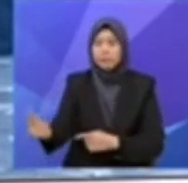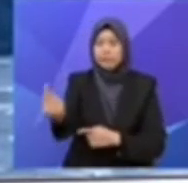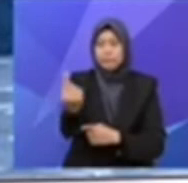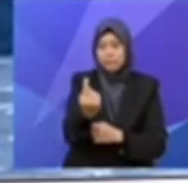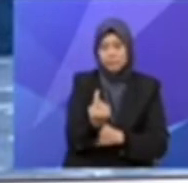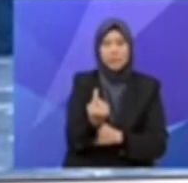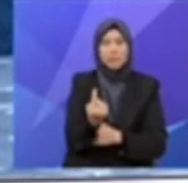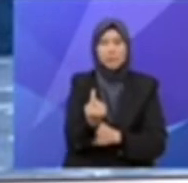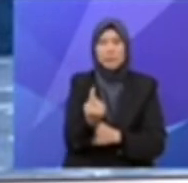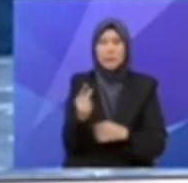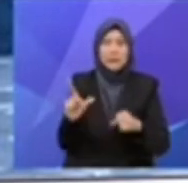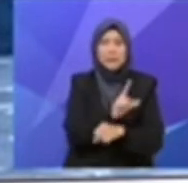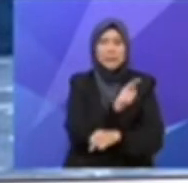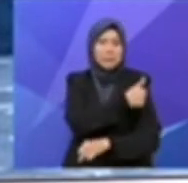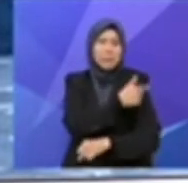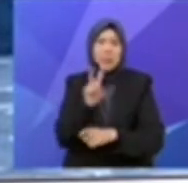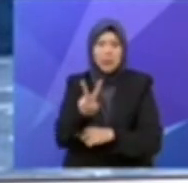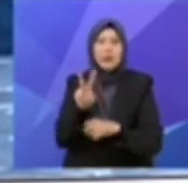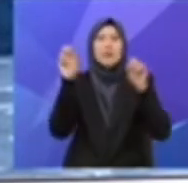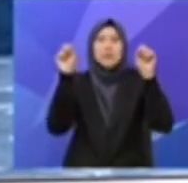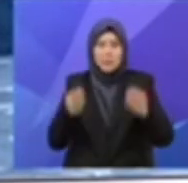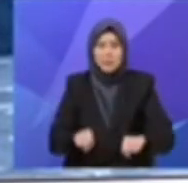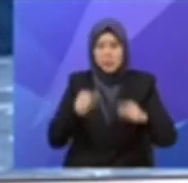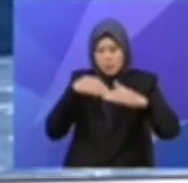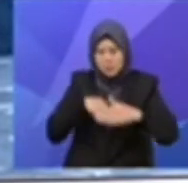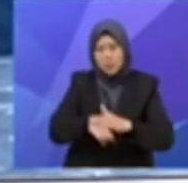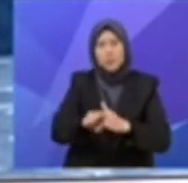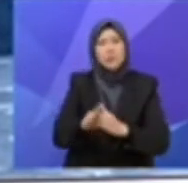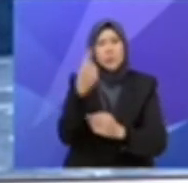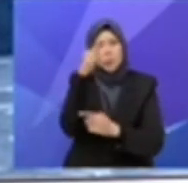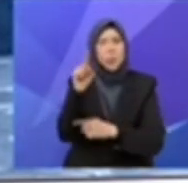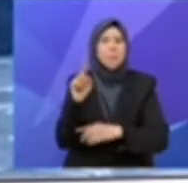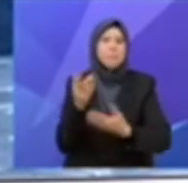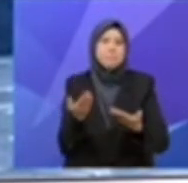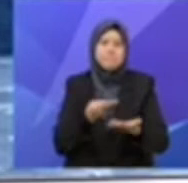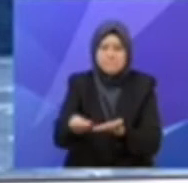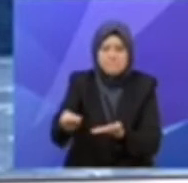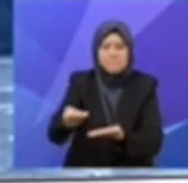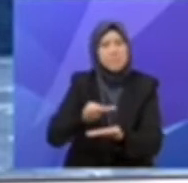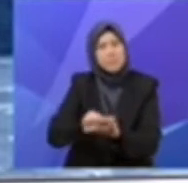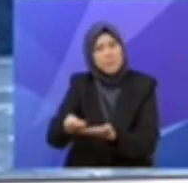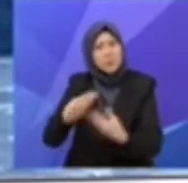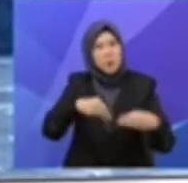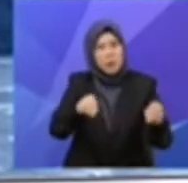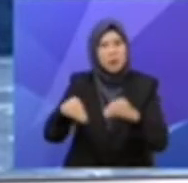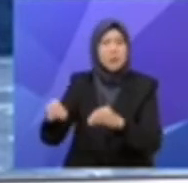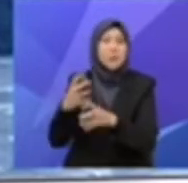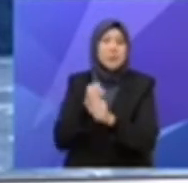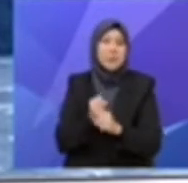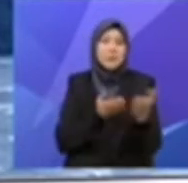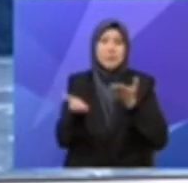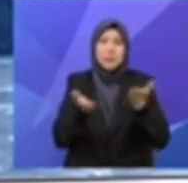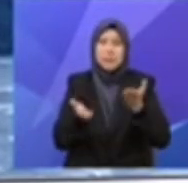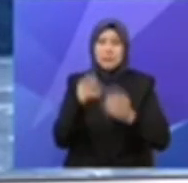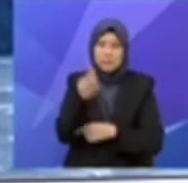di WC lengkap sajon untuk masuk membuat huruf niaga dan mendapatkan penghormatan